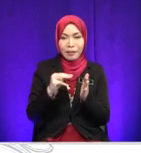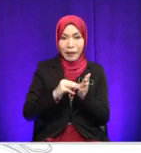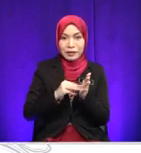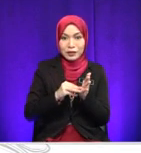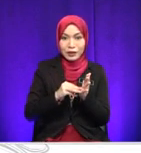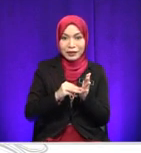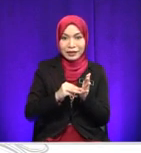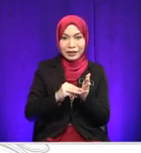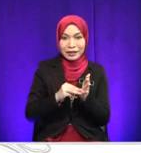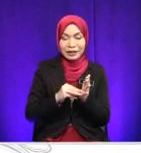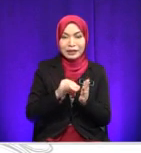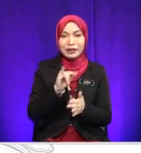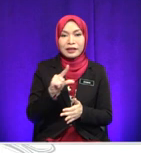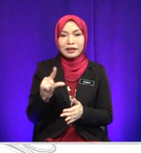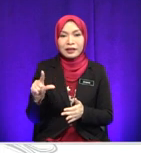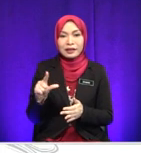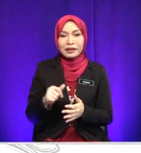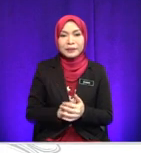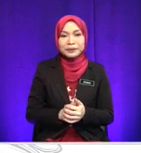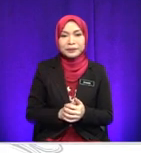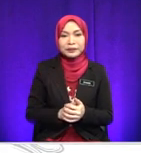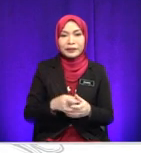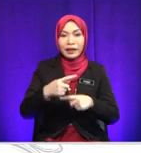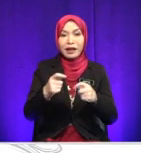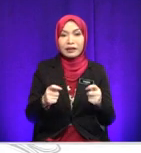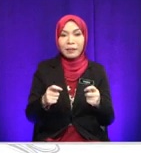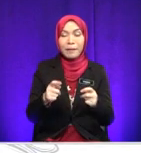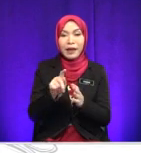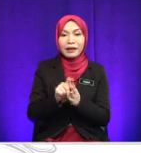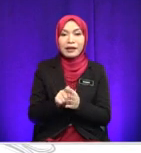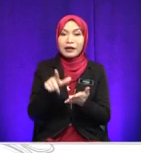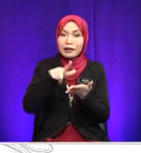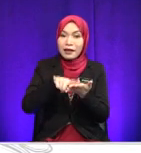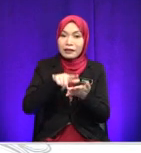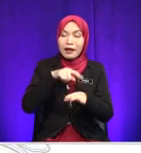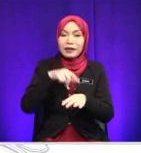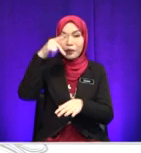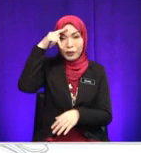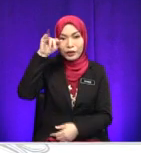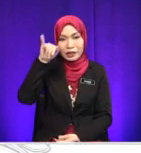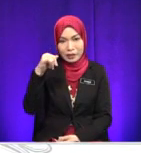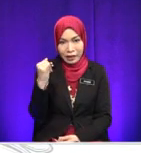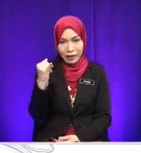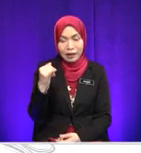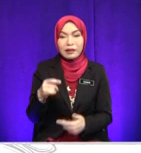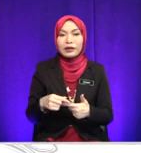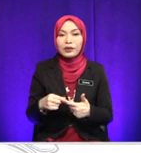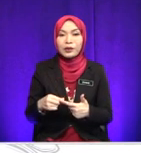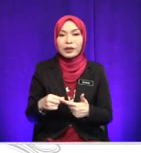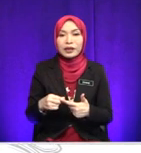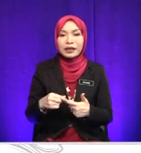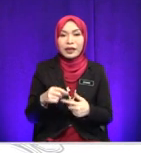bangunan Kementerian Luar Negeri ada peta dunia yang berbentuk globe. Seterusnya, perkara yang hendak saya ketahui sebelum membaca